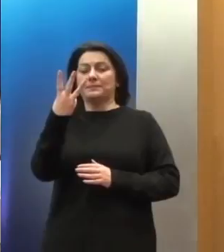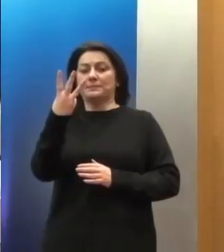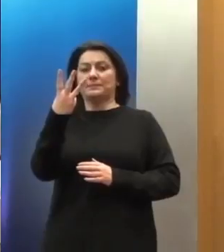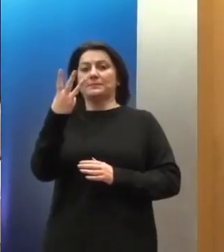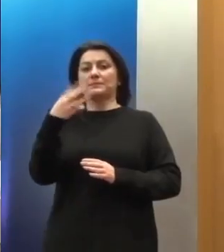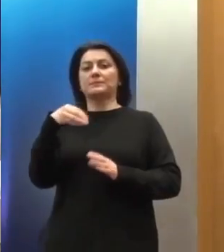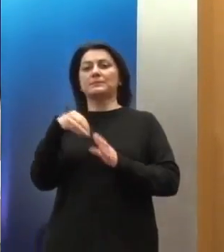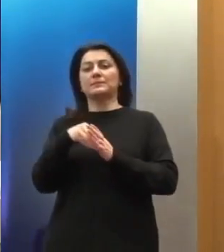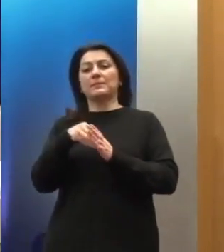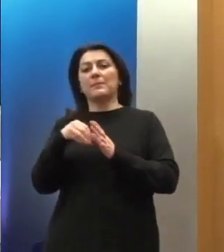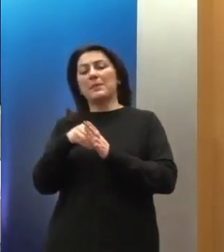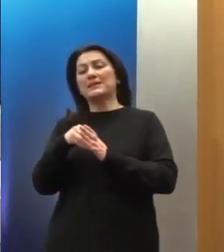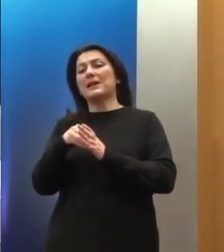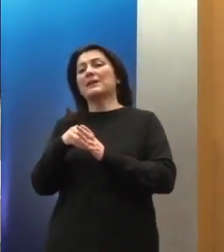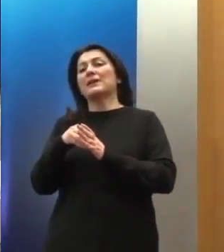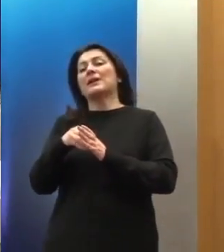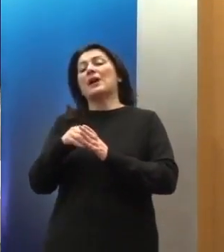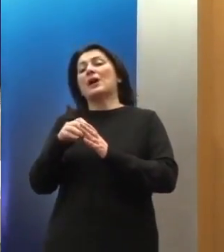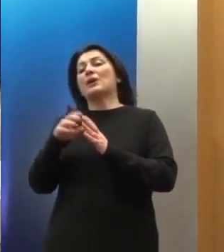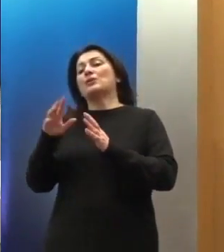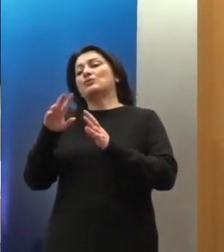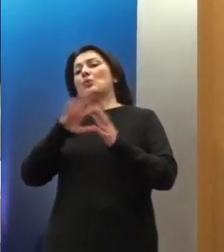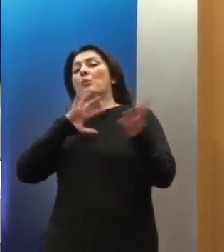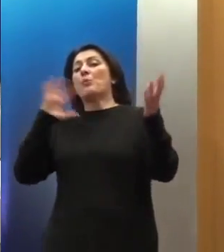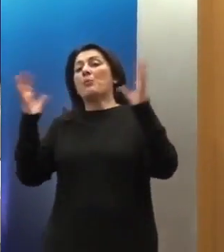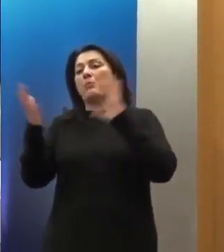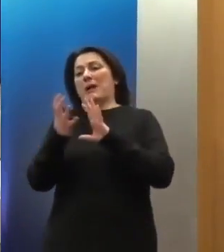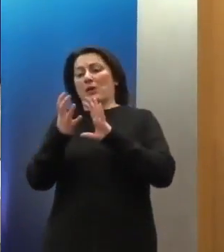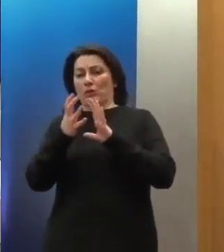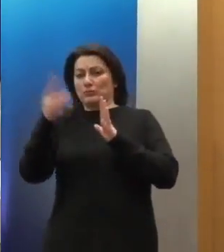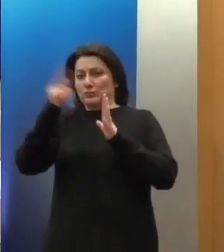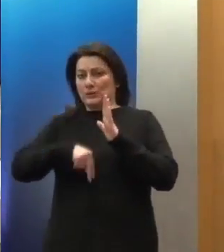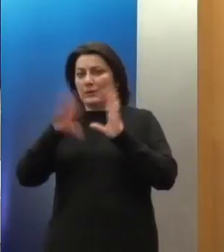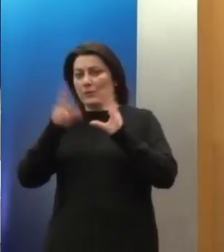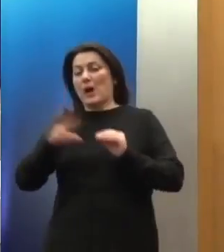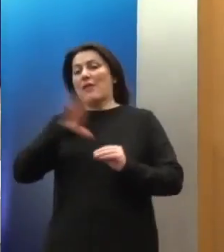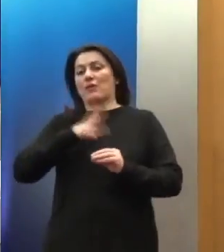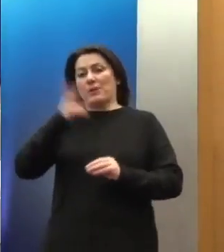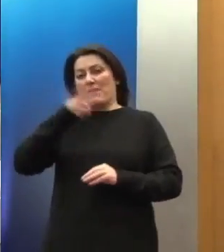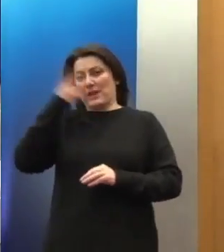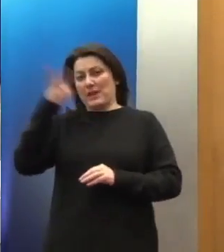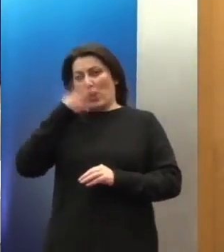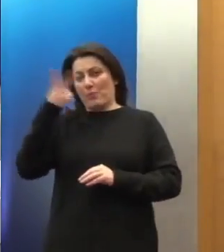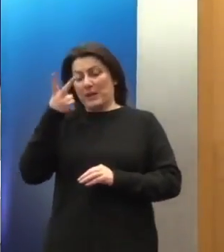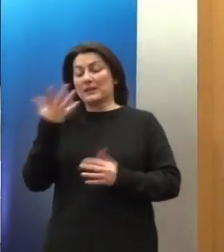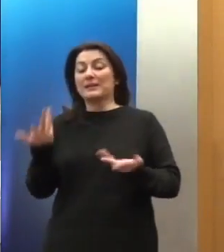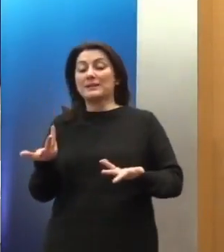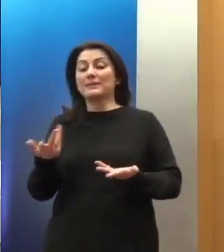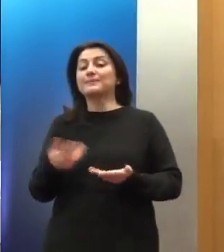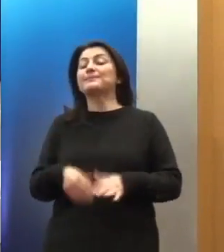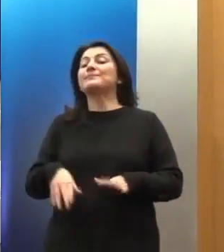του Universal Declaration of Human Rights, το δικαίωμα στην